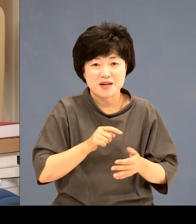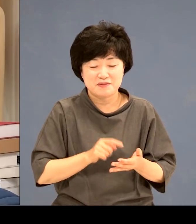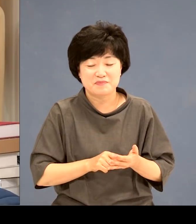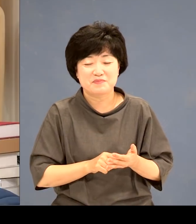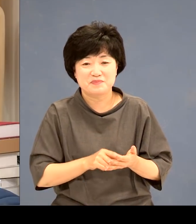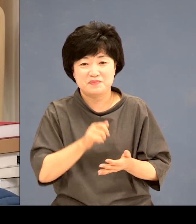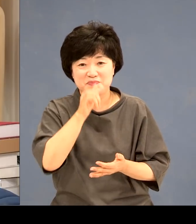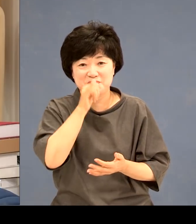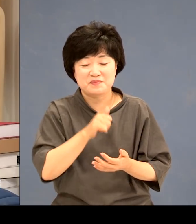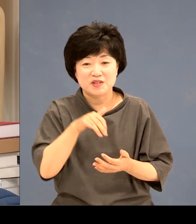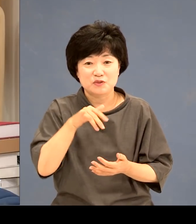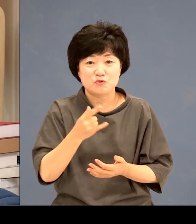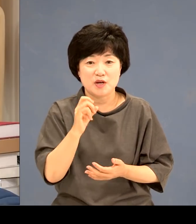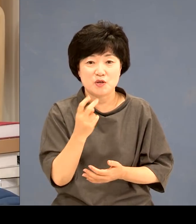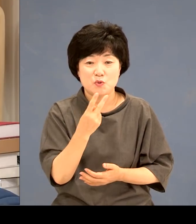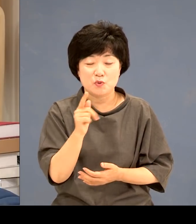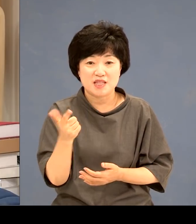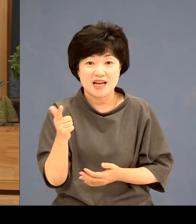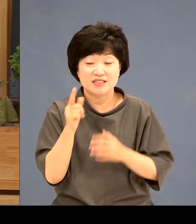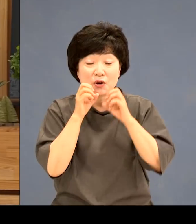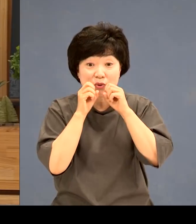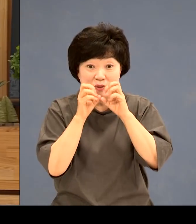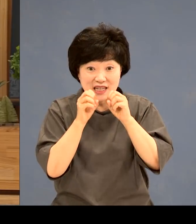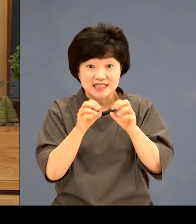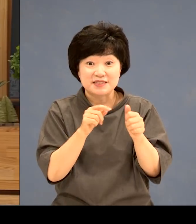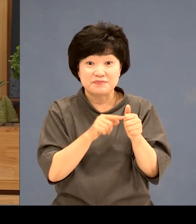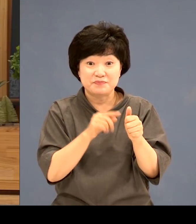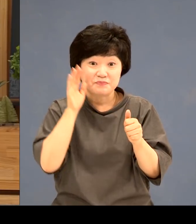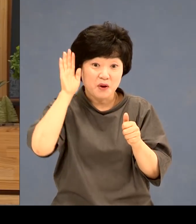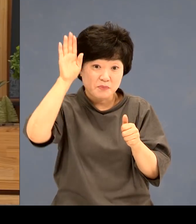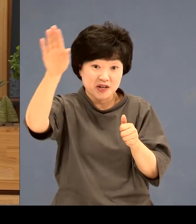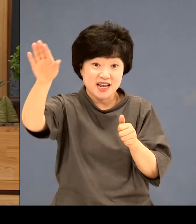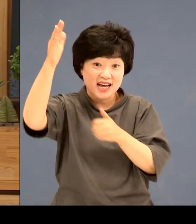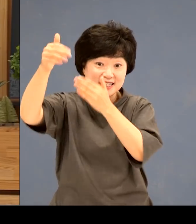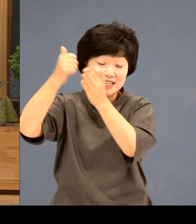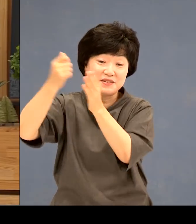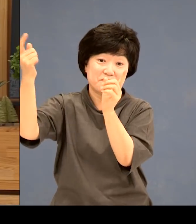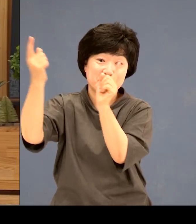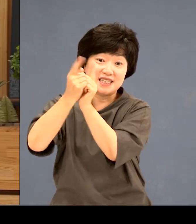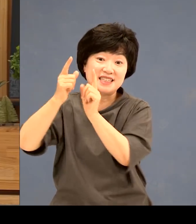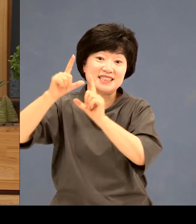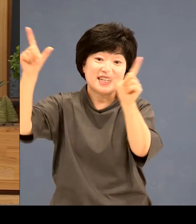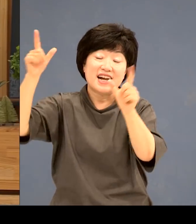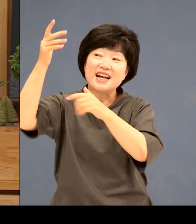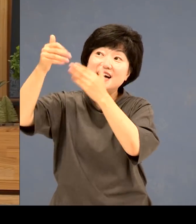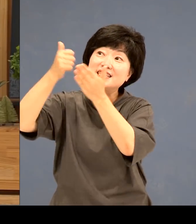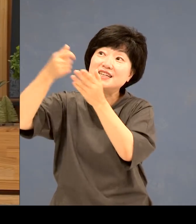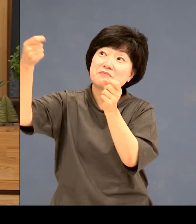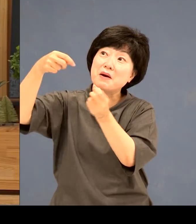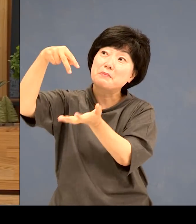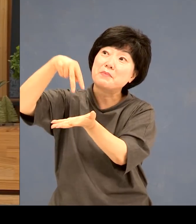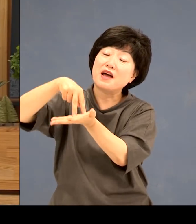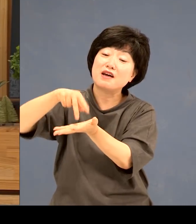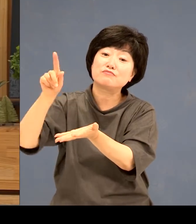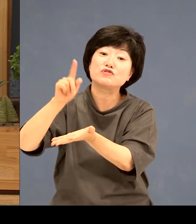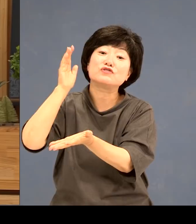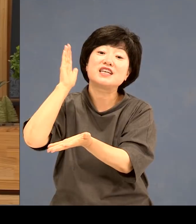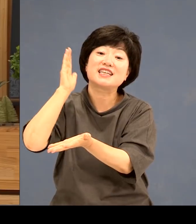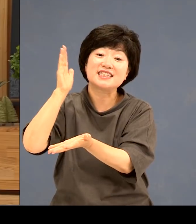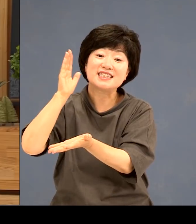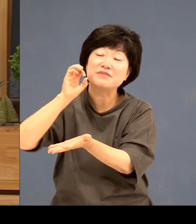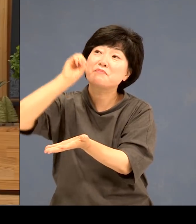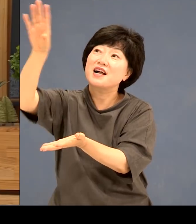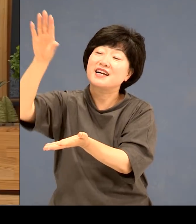싶어요. 우리 최윤아 선교사님 먼 미래에 하나님 앞에서 하나님 만나는 날 하나님께